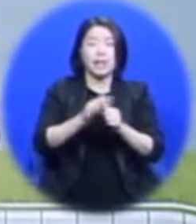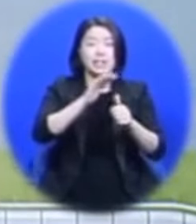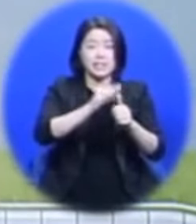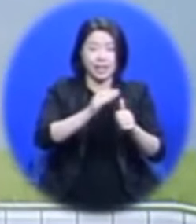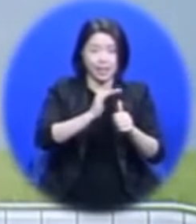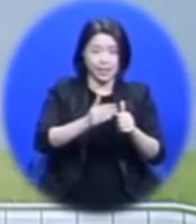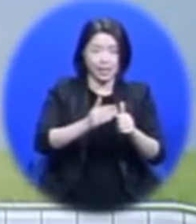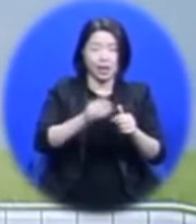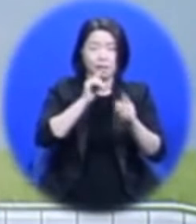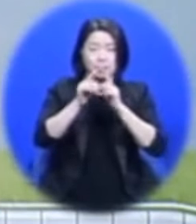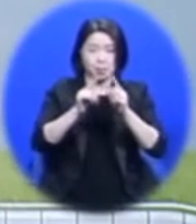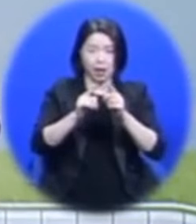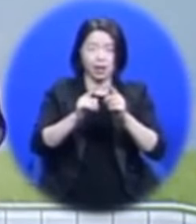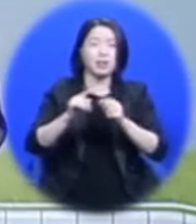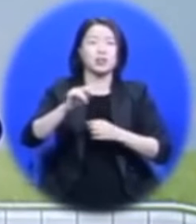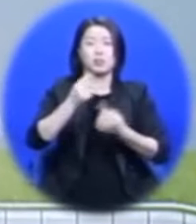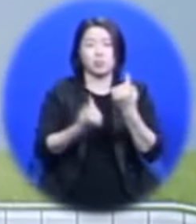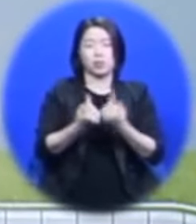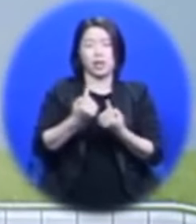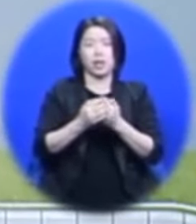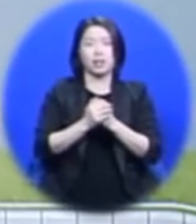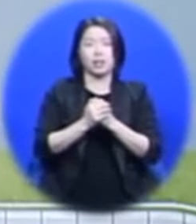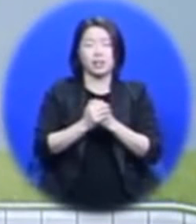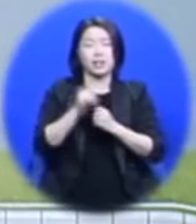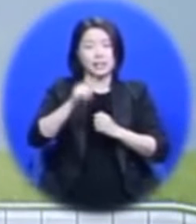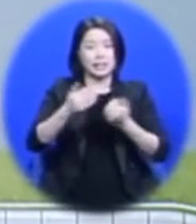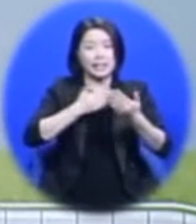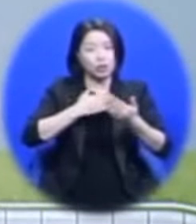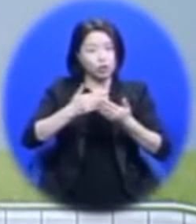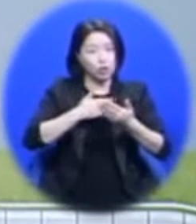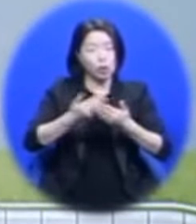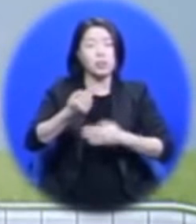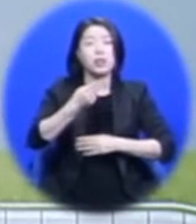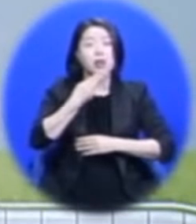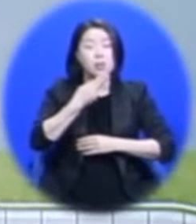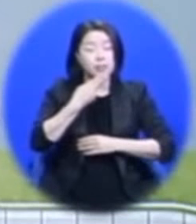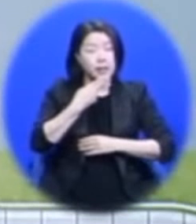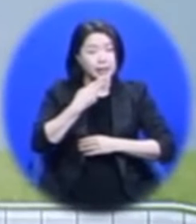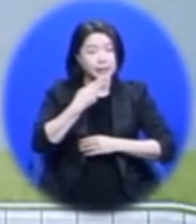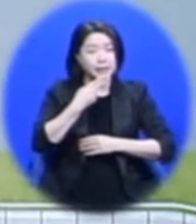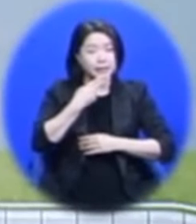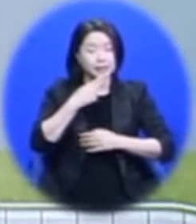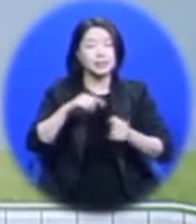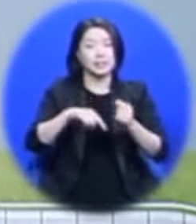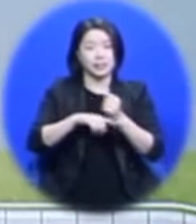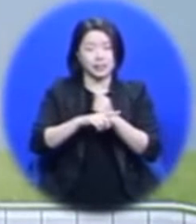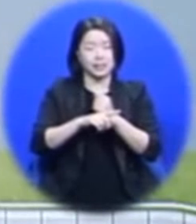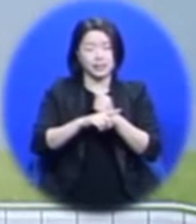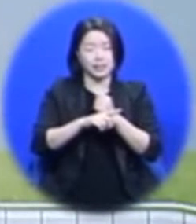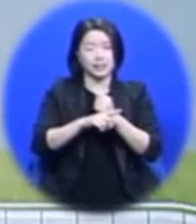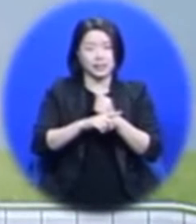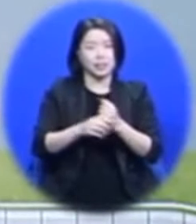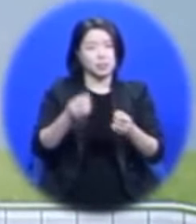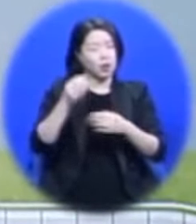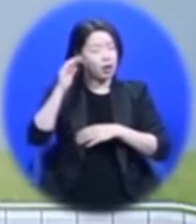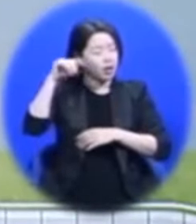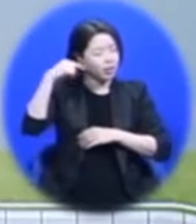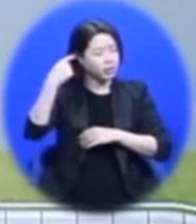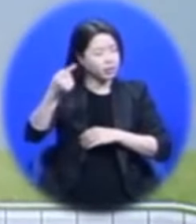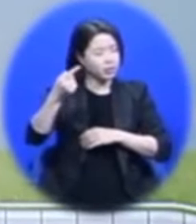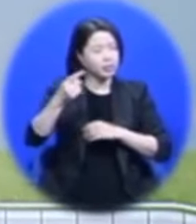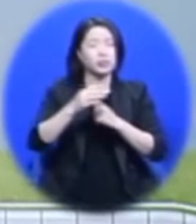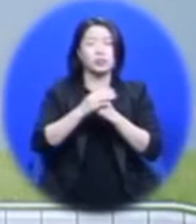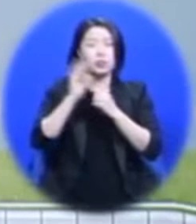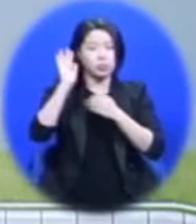착하다고 말하는 것도 이 두려움이 없다는 개념과 사실은 같은 개념이라는 것을 나중에서야